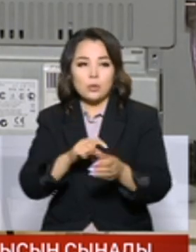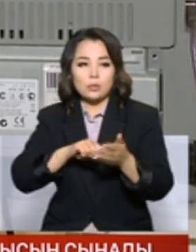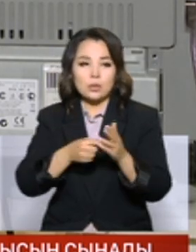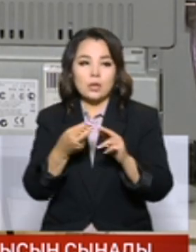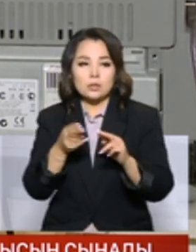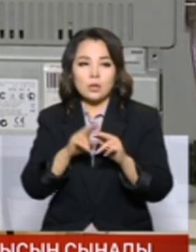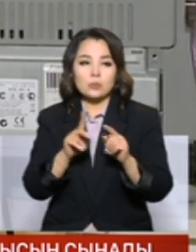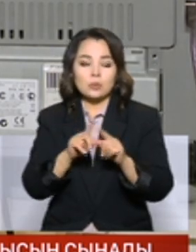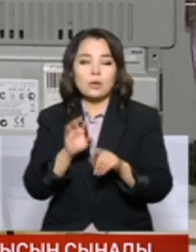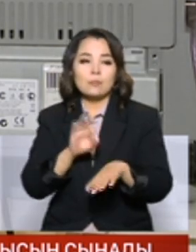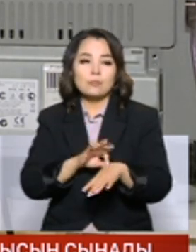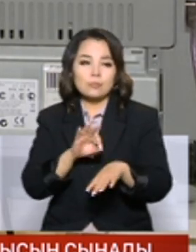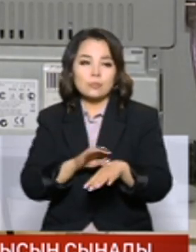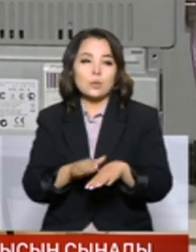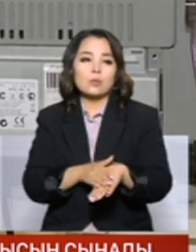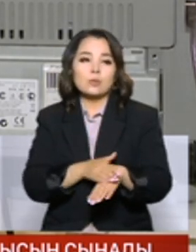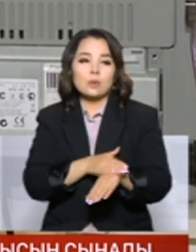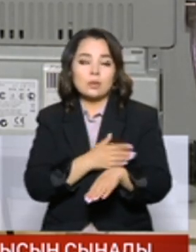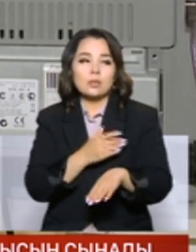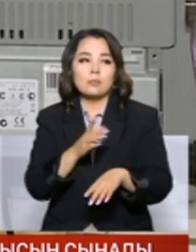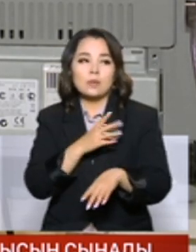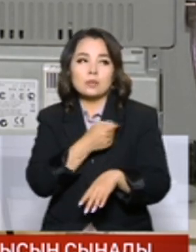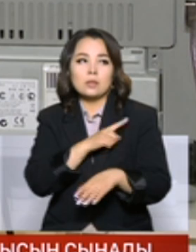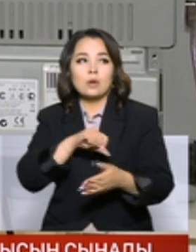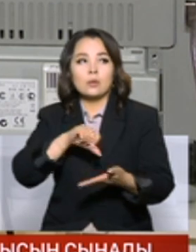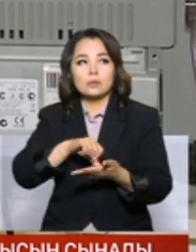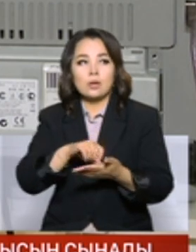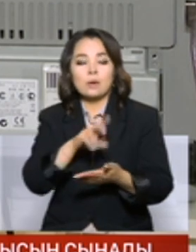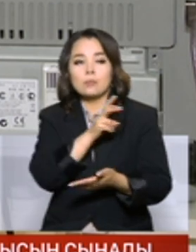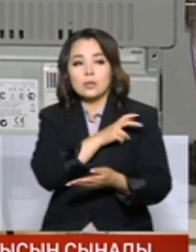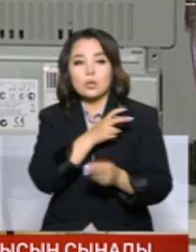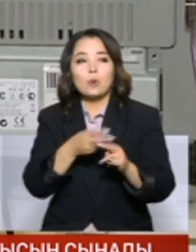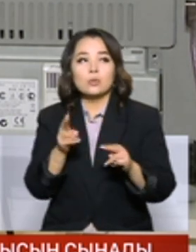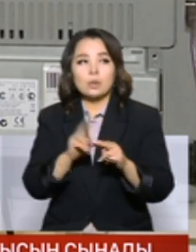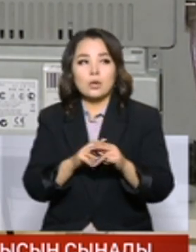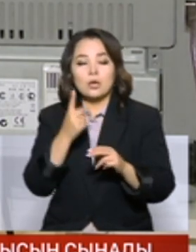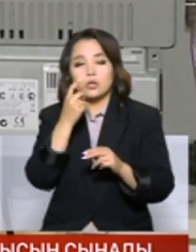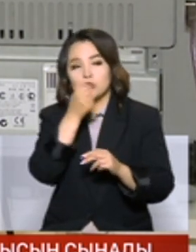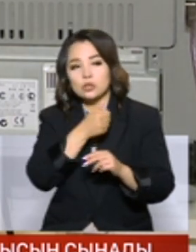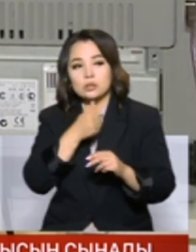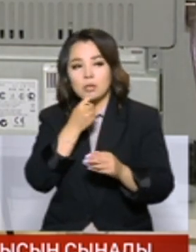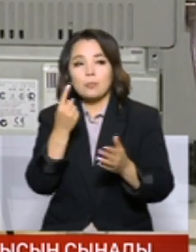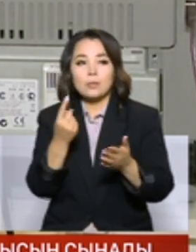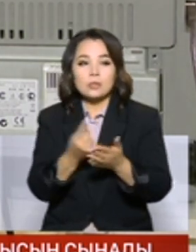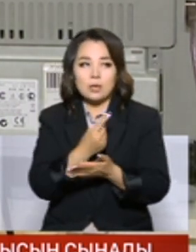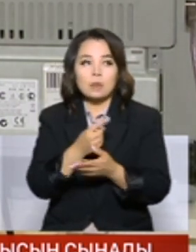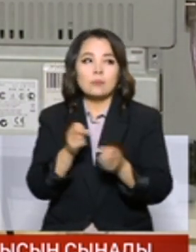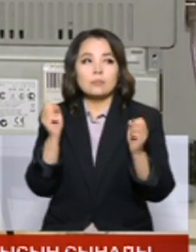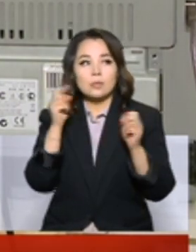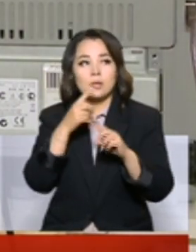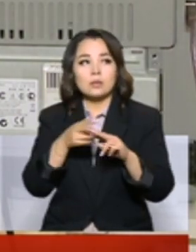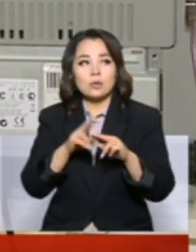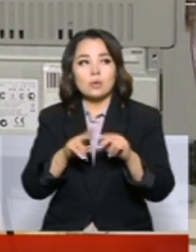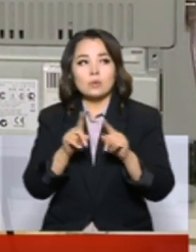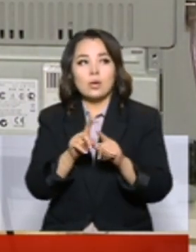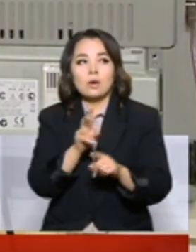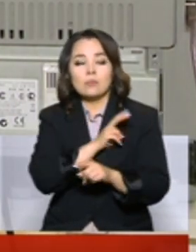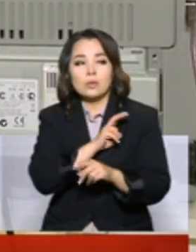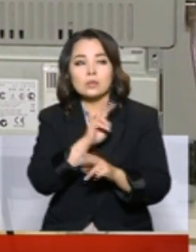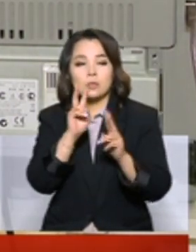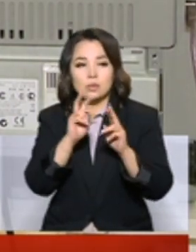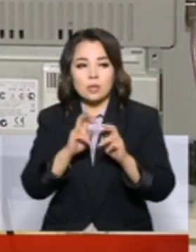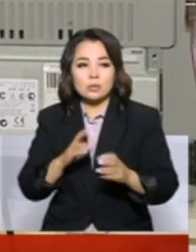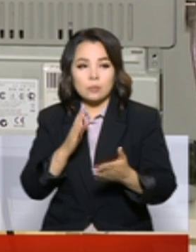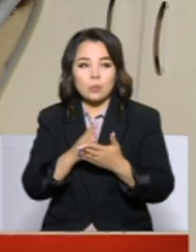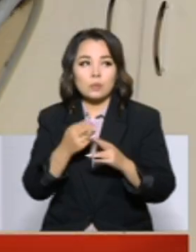Яғни созылмалы диспансерлік учетта тұратын пациенттер, олар жылына бір рет белгілі бір врачтарды